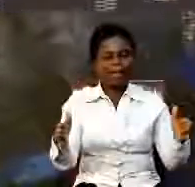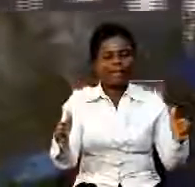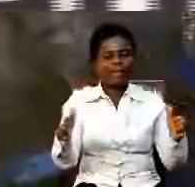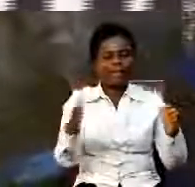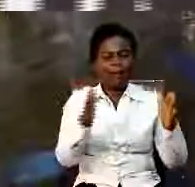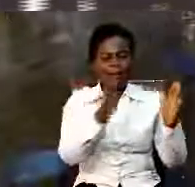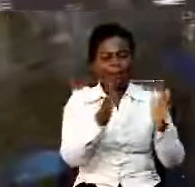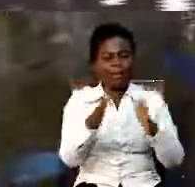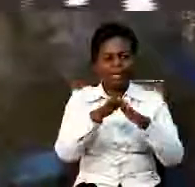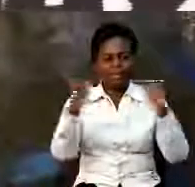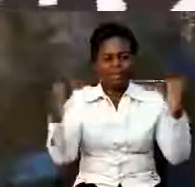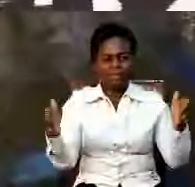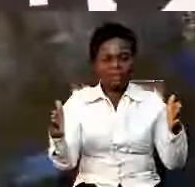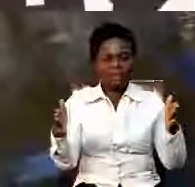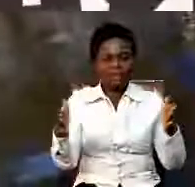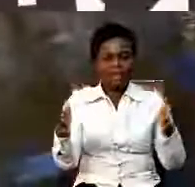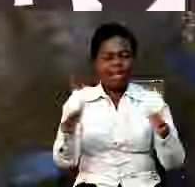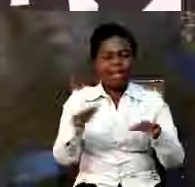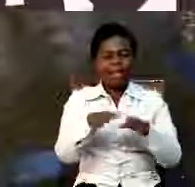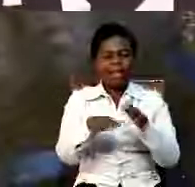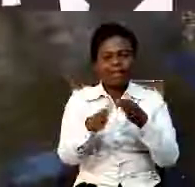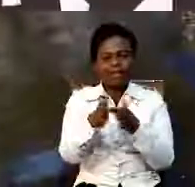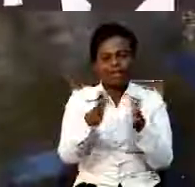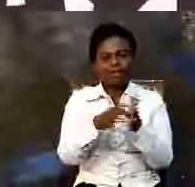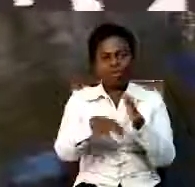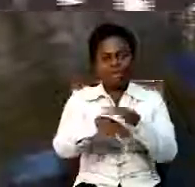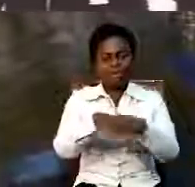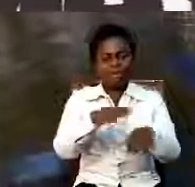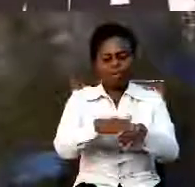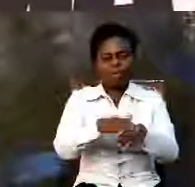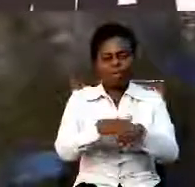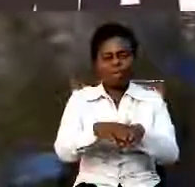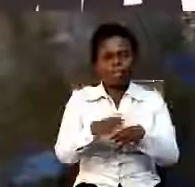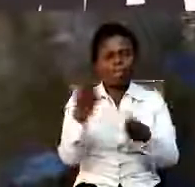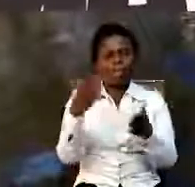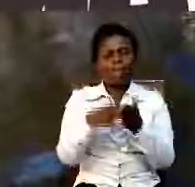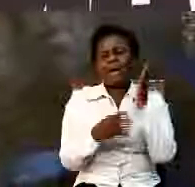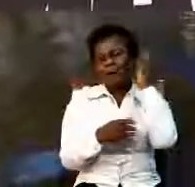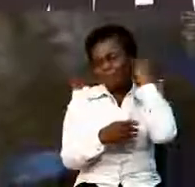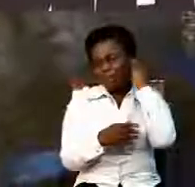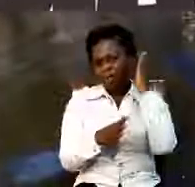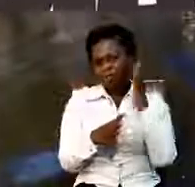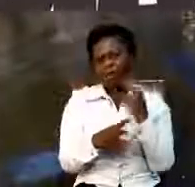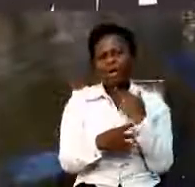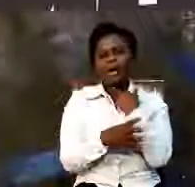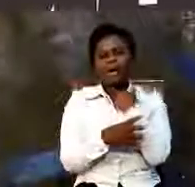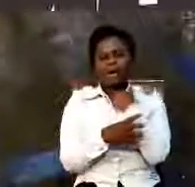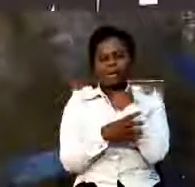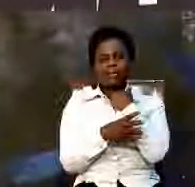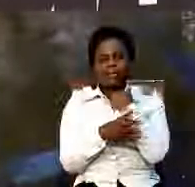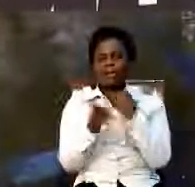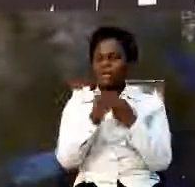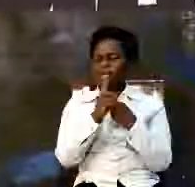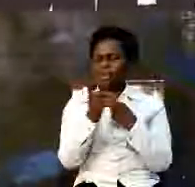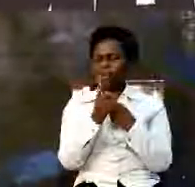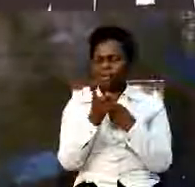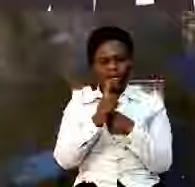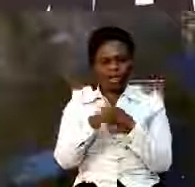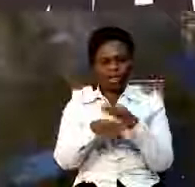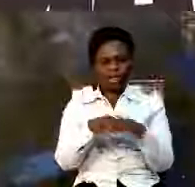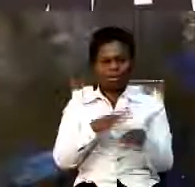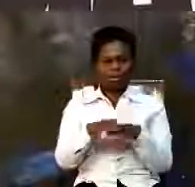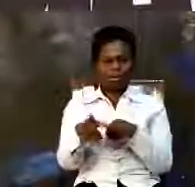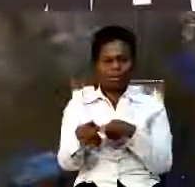na kumnawisha, lakini yeye aliwanawisha. Mpaka Petro akataka kufanya mgomo kwamba wewe, mimi sistahili kunawisha na